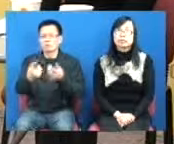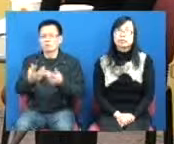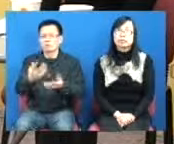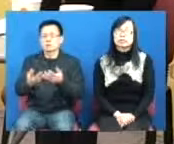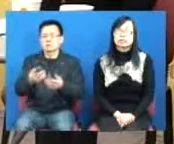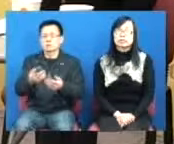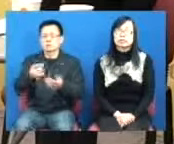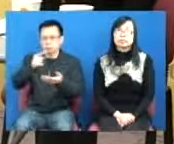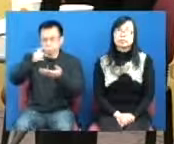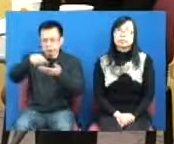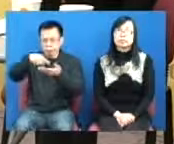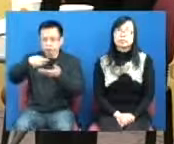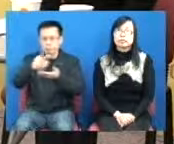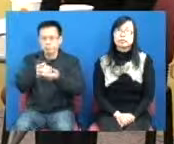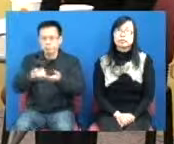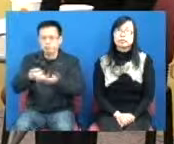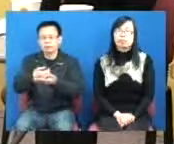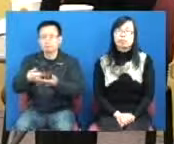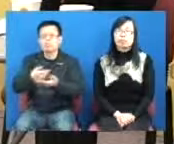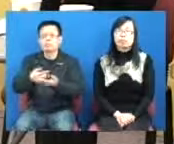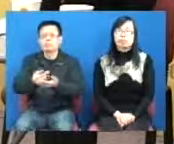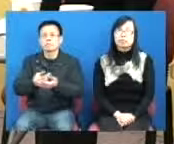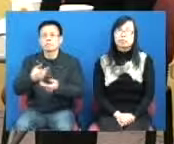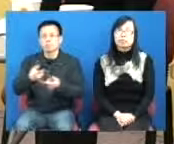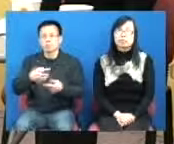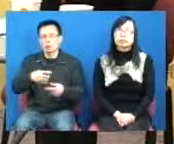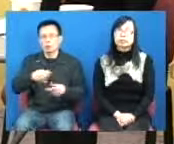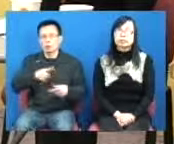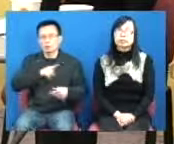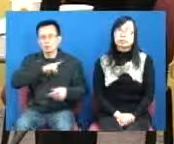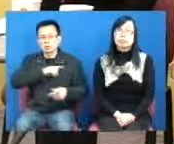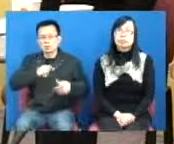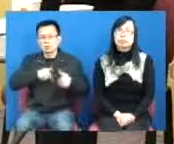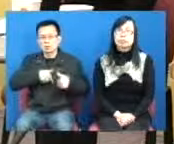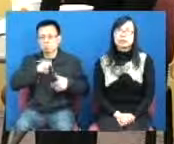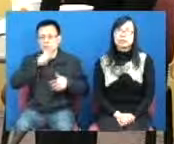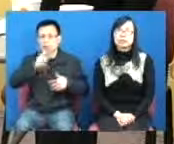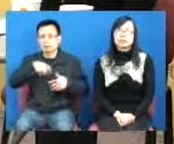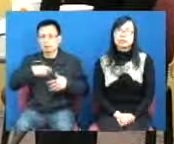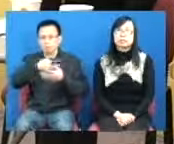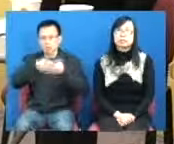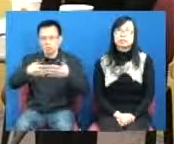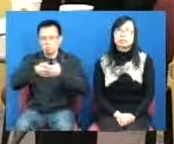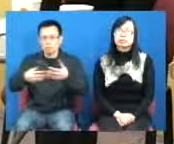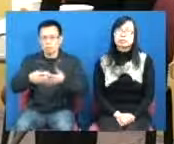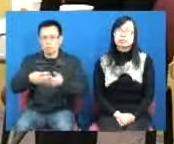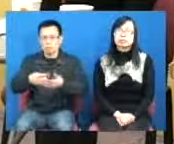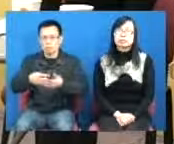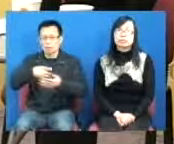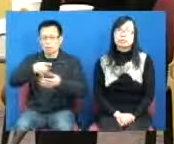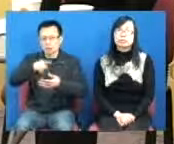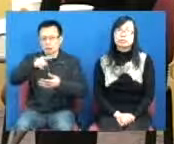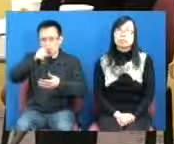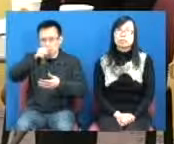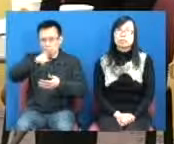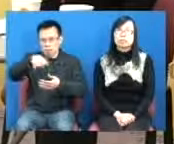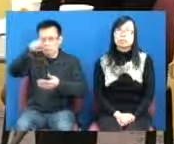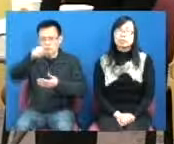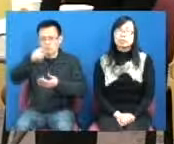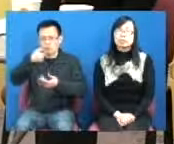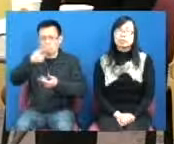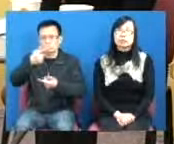的時候他可能我會相信他自己內心是有一套他自己覺得很對的信念即作為一個官